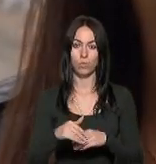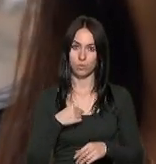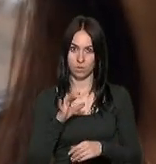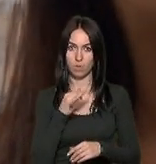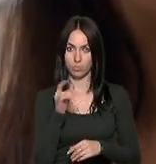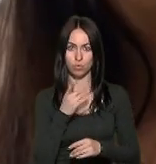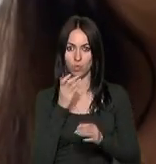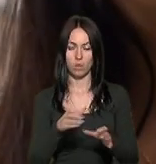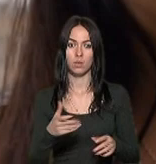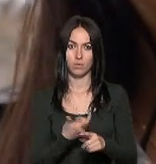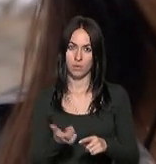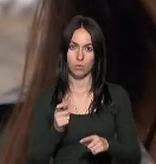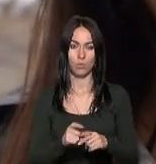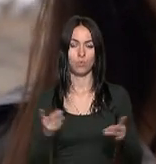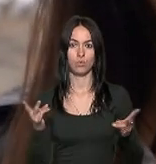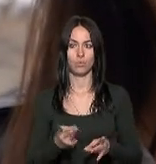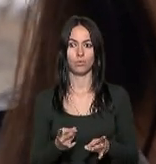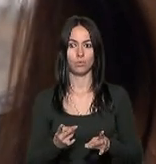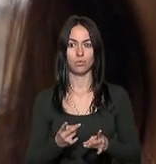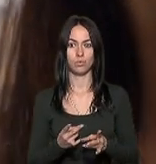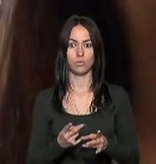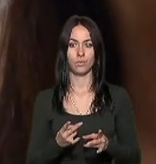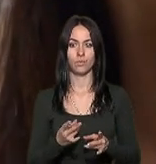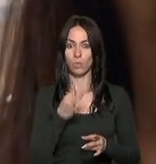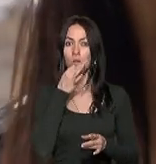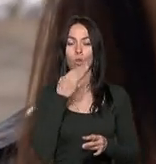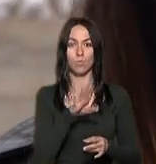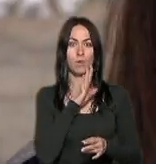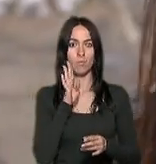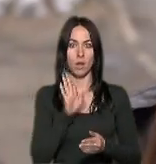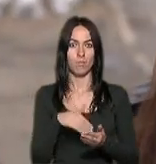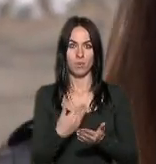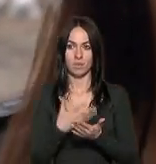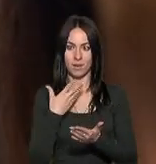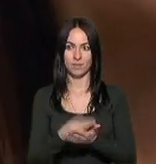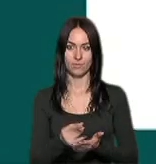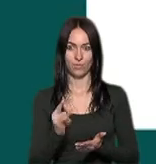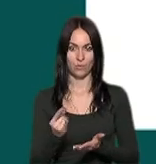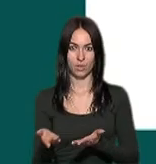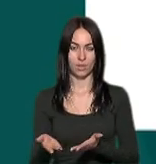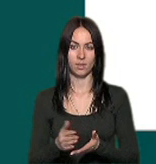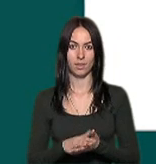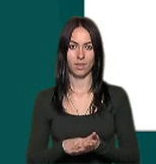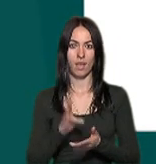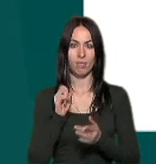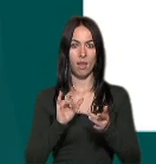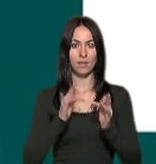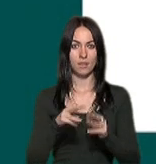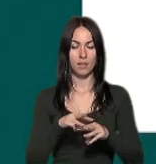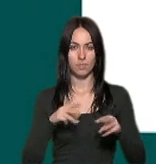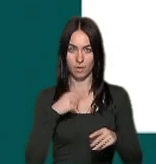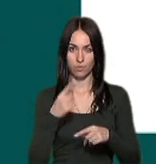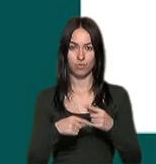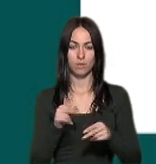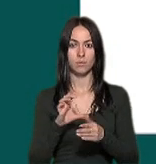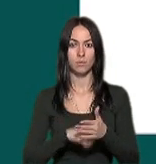що опалення дуже треба, критично необхідно. Як і будь-яка мама для своєї дитини. На сайті мерії йдеться, через